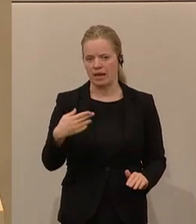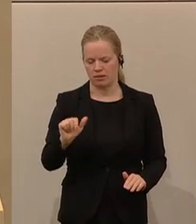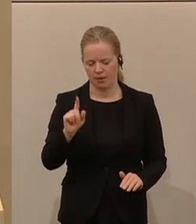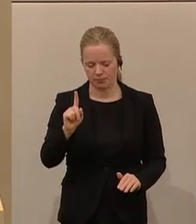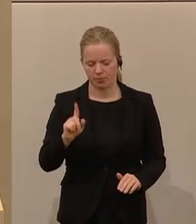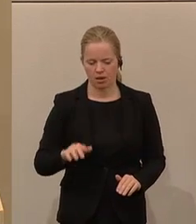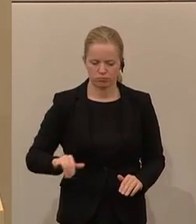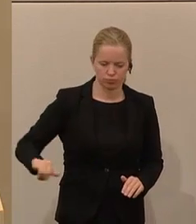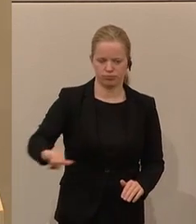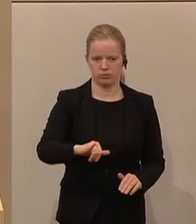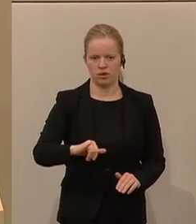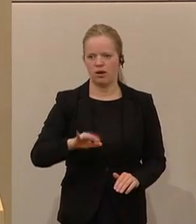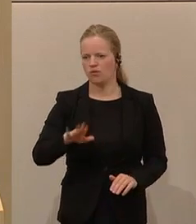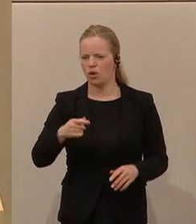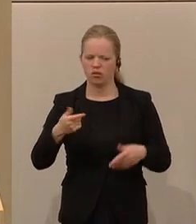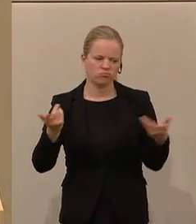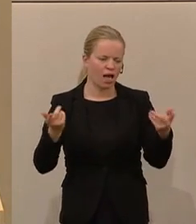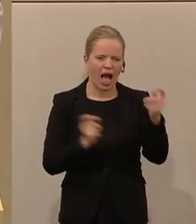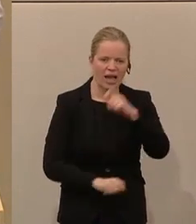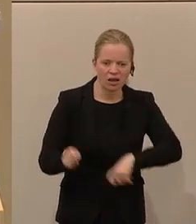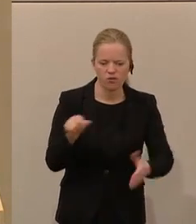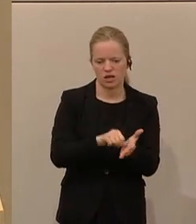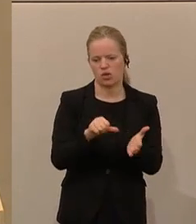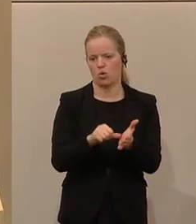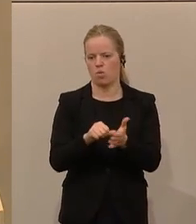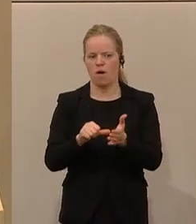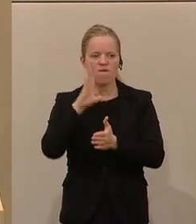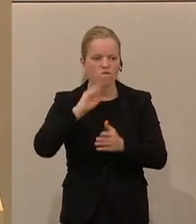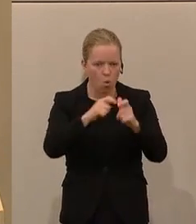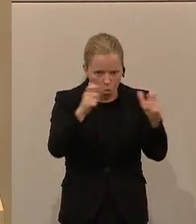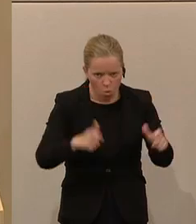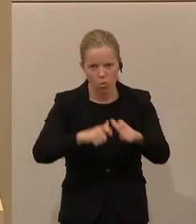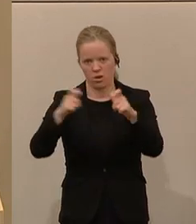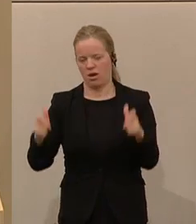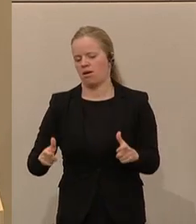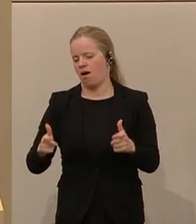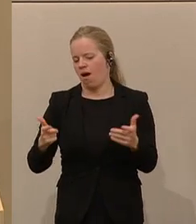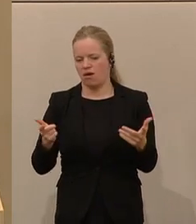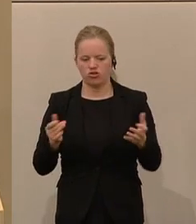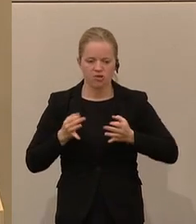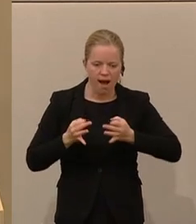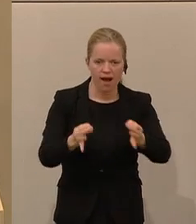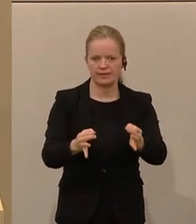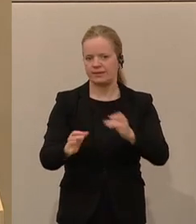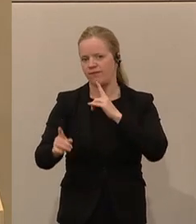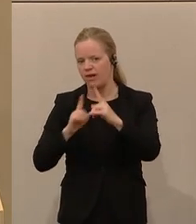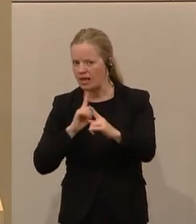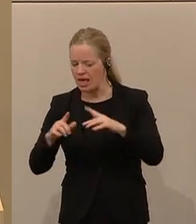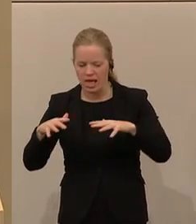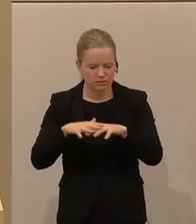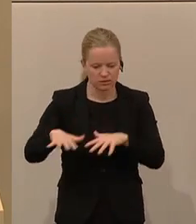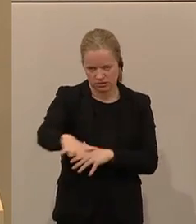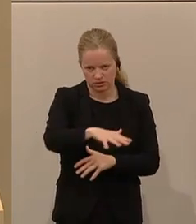für Siedlungen, Einkaufszentren, Straßen und Verkehrswege. Das heißt,